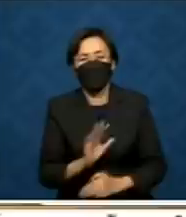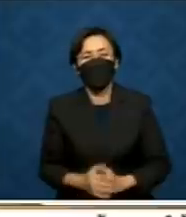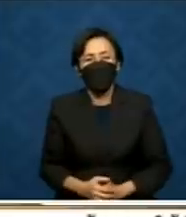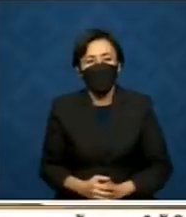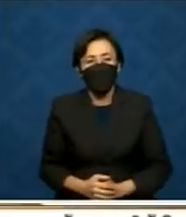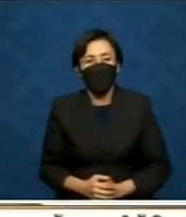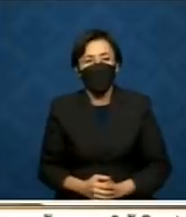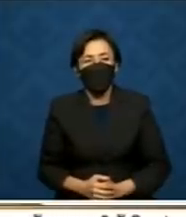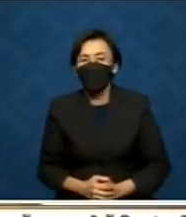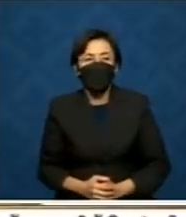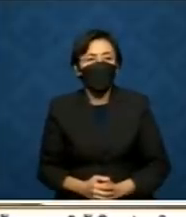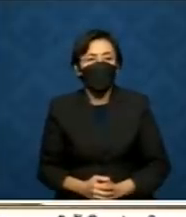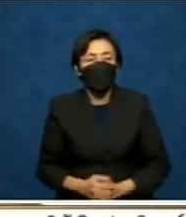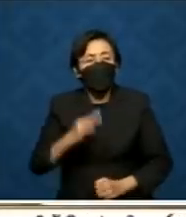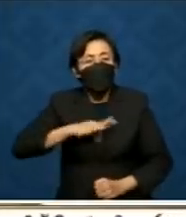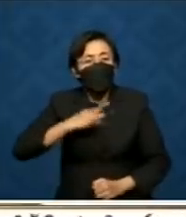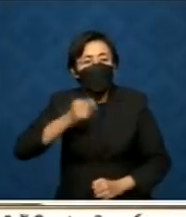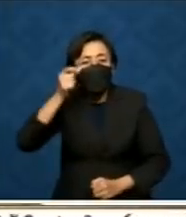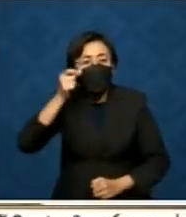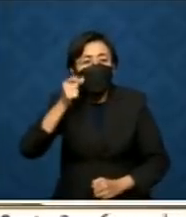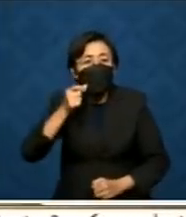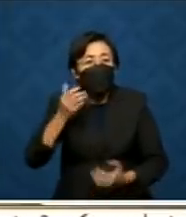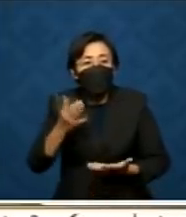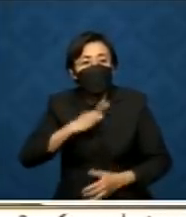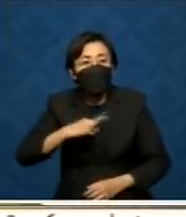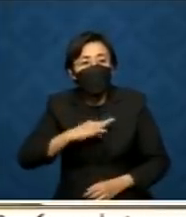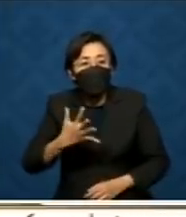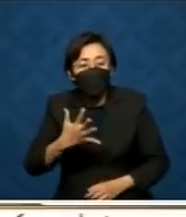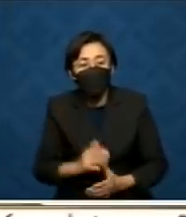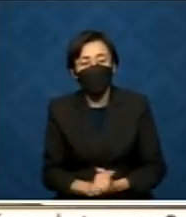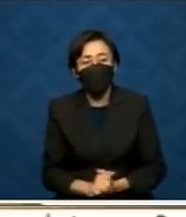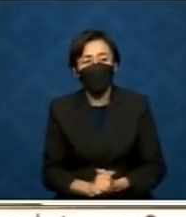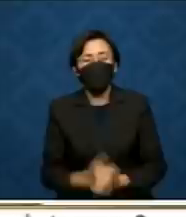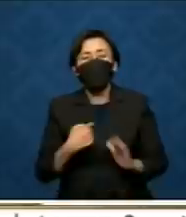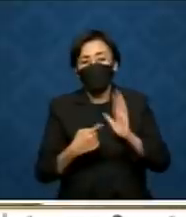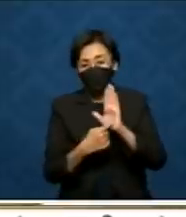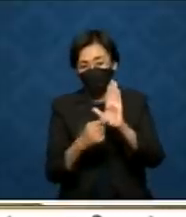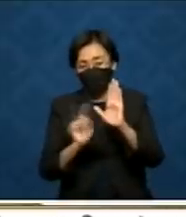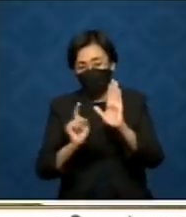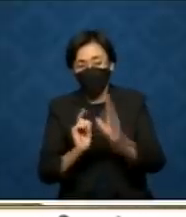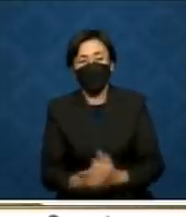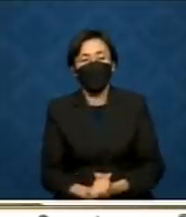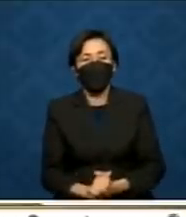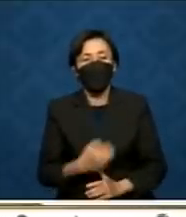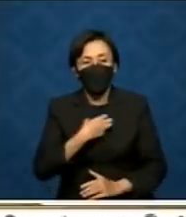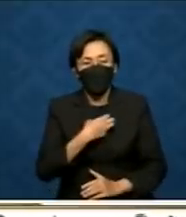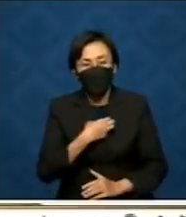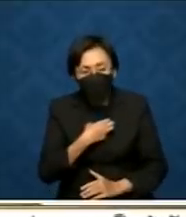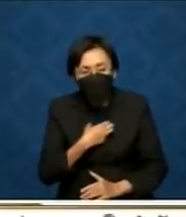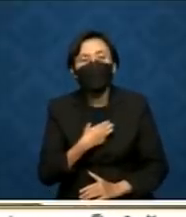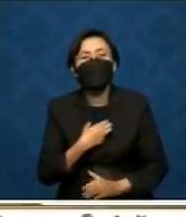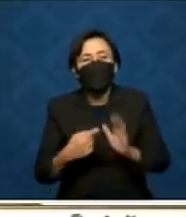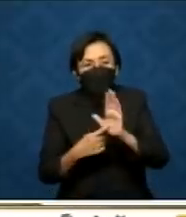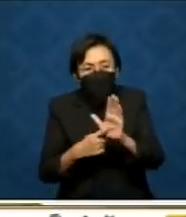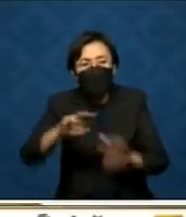ถ้ามันด้านไปขนาดนั้นหรือความรู้สึกอ่ะที่เราต้องเอามาเสนอเพราะว่ามากระตุ้นต่อมรับผิด